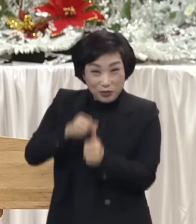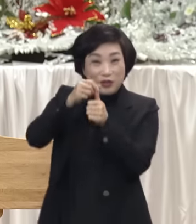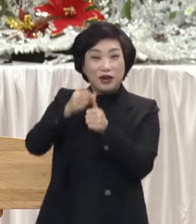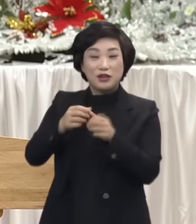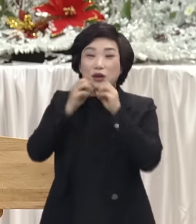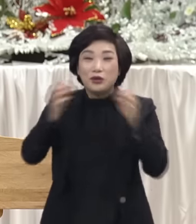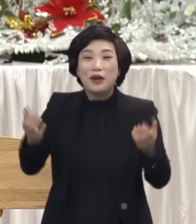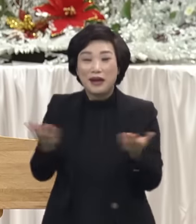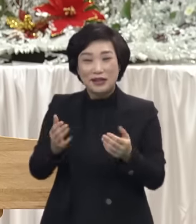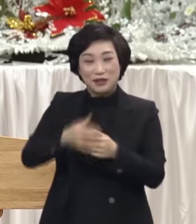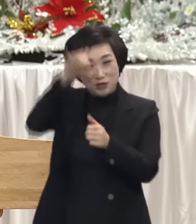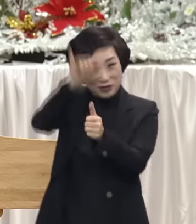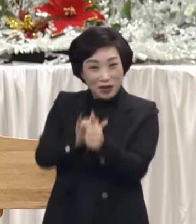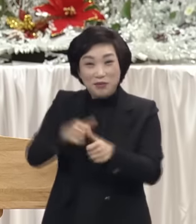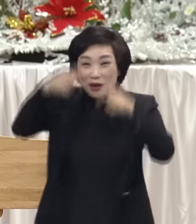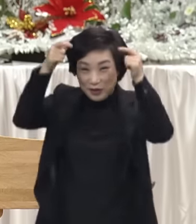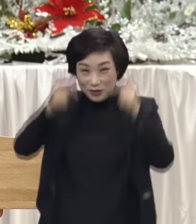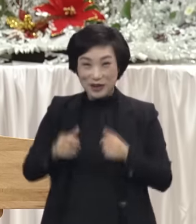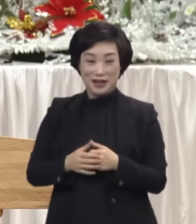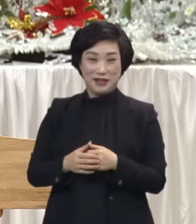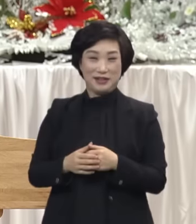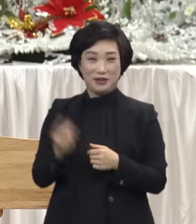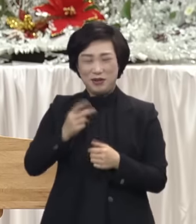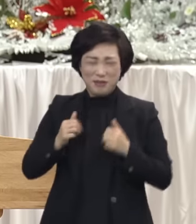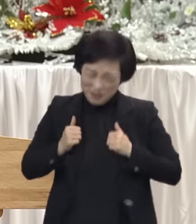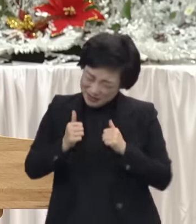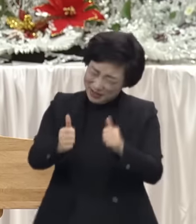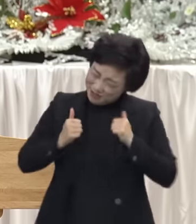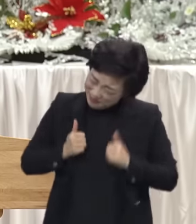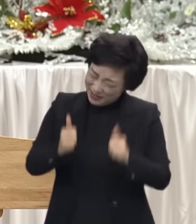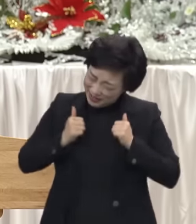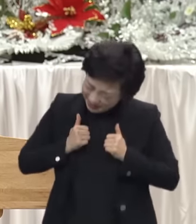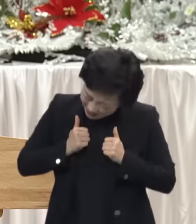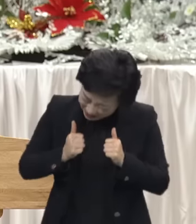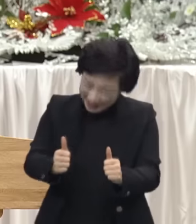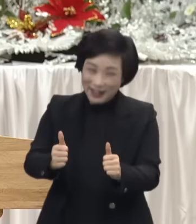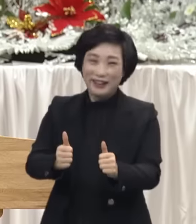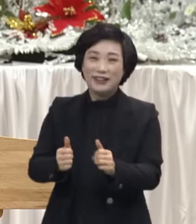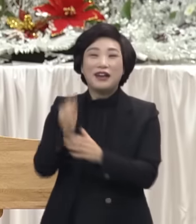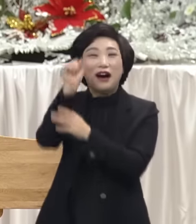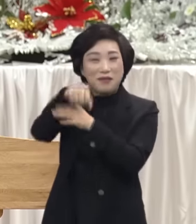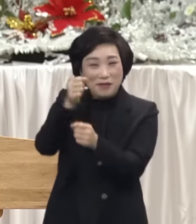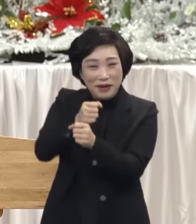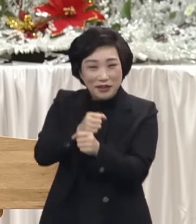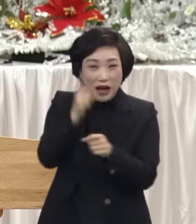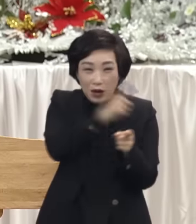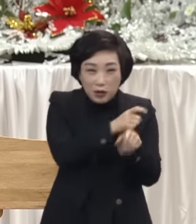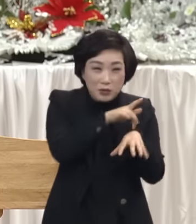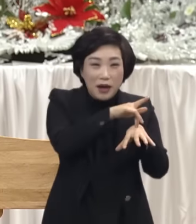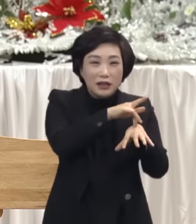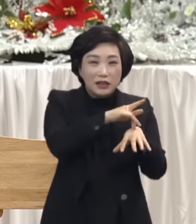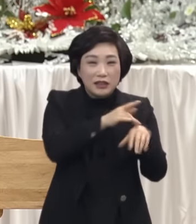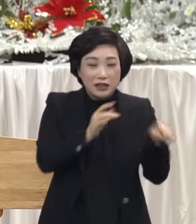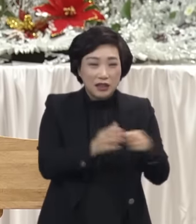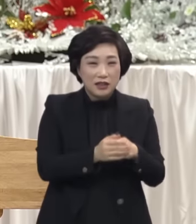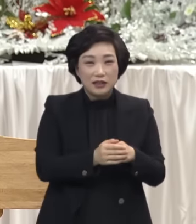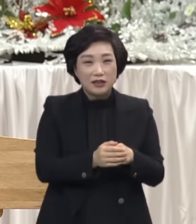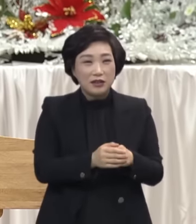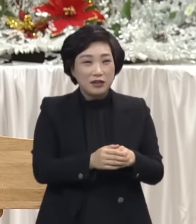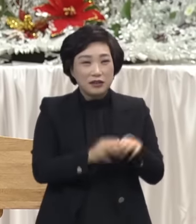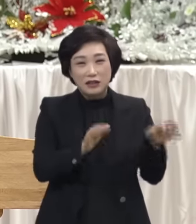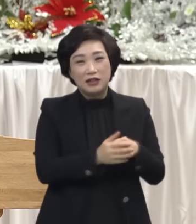제품 충성의 면류관의 제품 부지런히 내고 세상 마귀 사단 귀신의 악한